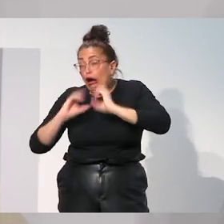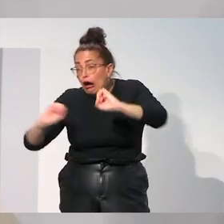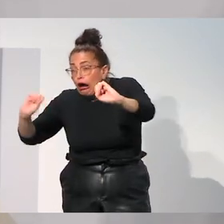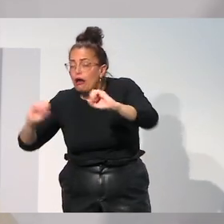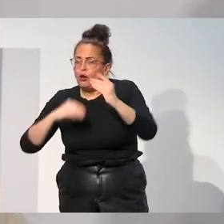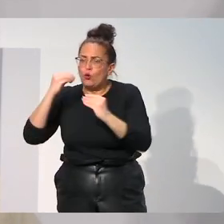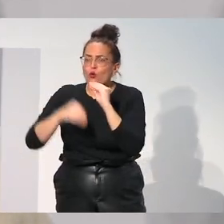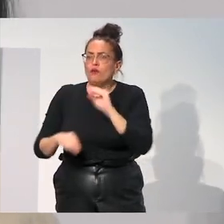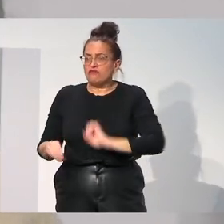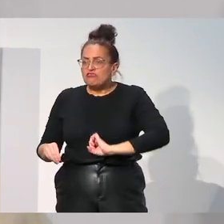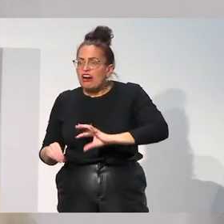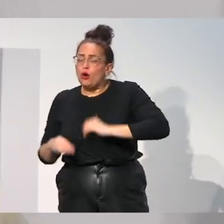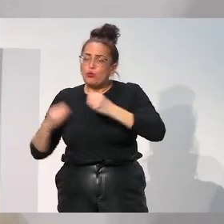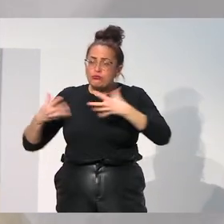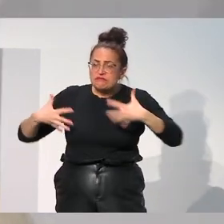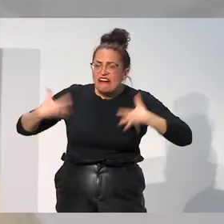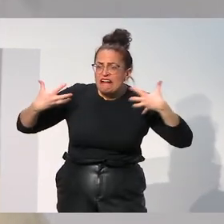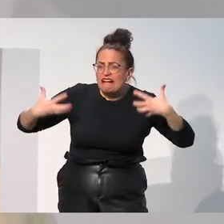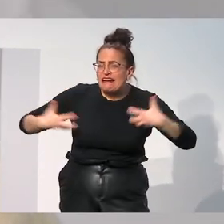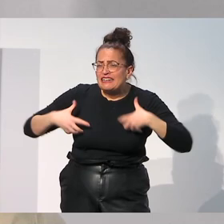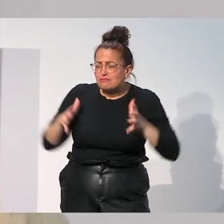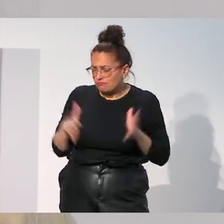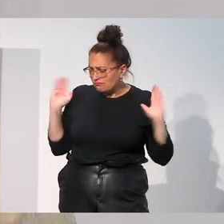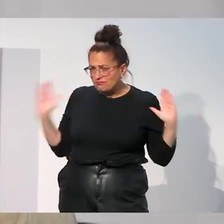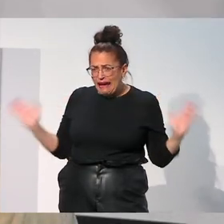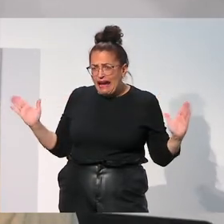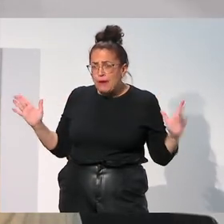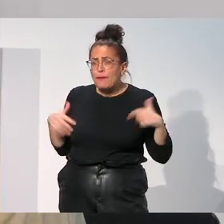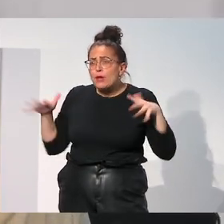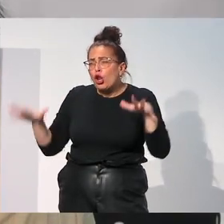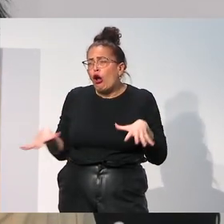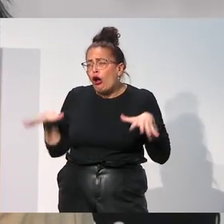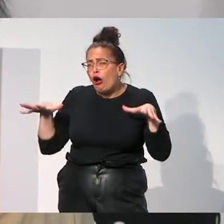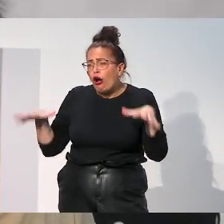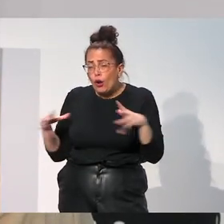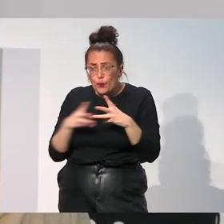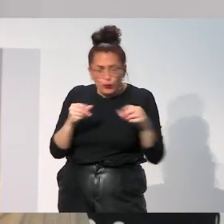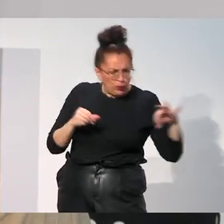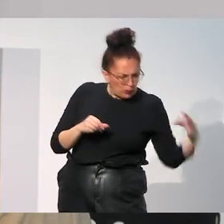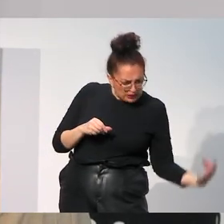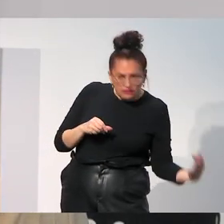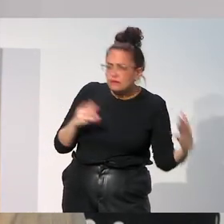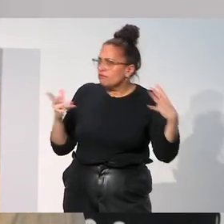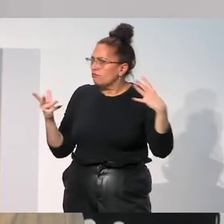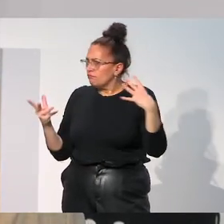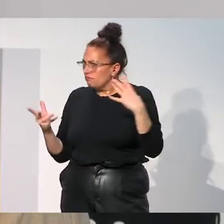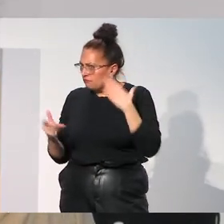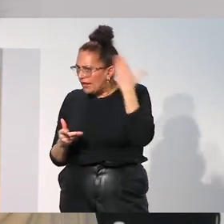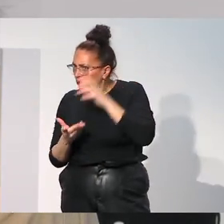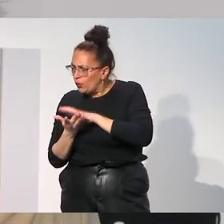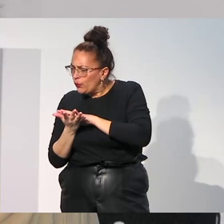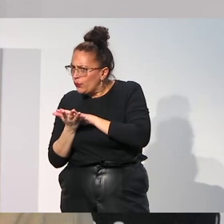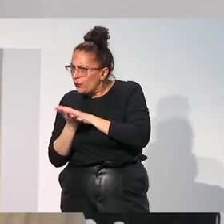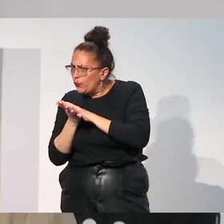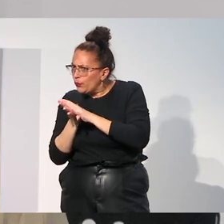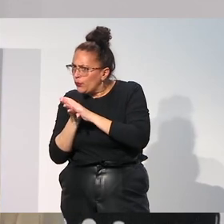cet énorme paresseux de la taille du mastodonte, avaient disparu. Certes, les bêtes se transforment, sans doute, les catastrophes